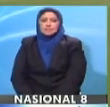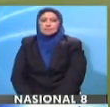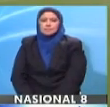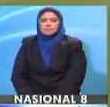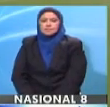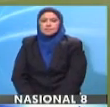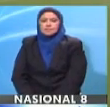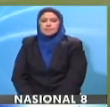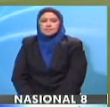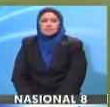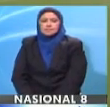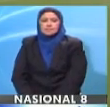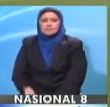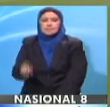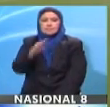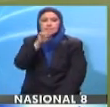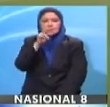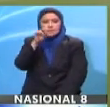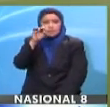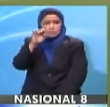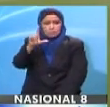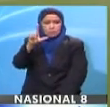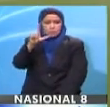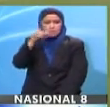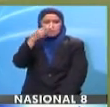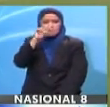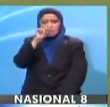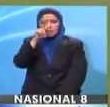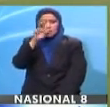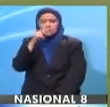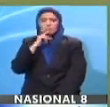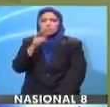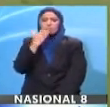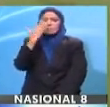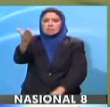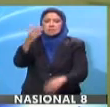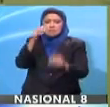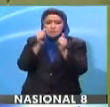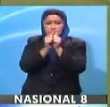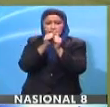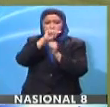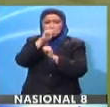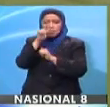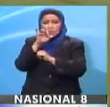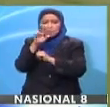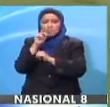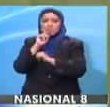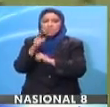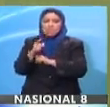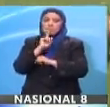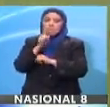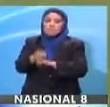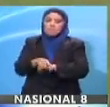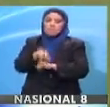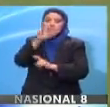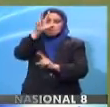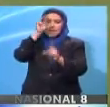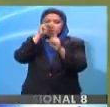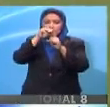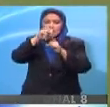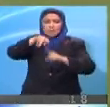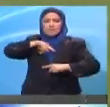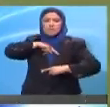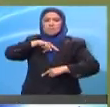peluang Zainal Abidin Hassan pastinya berterima kasih dengan Azidan saruddin yang memastikan tiga mata milik tok gajah untuk menang ke